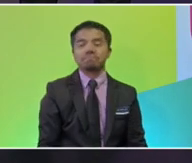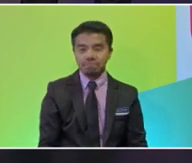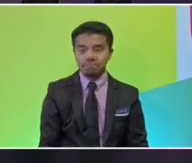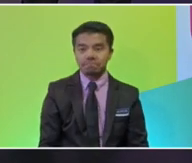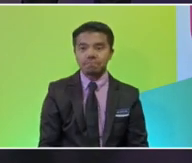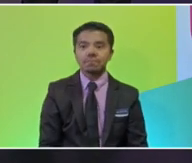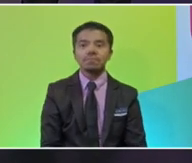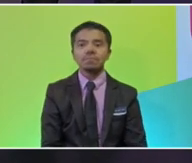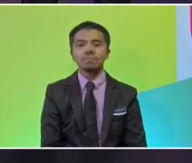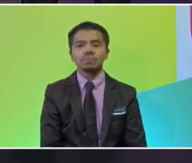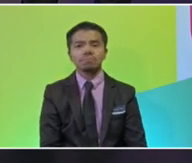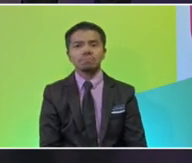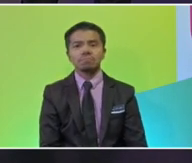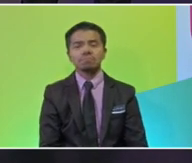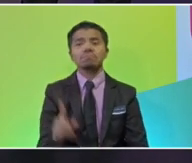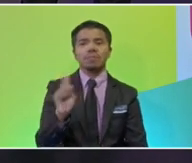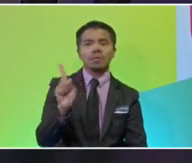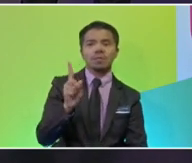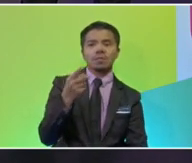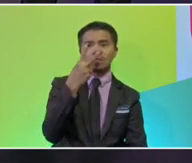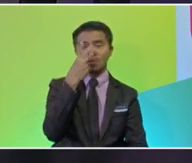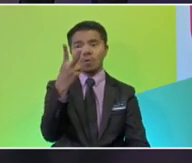Kalau saya pernah pergi kemping